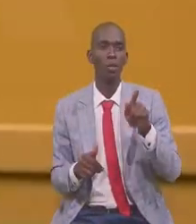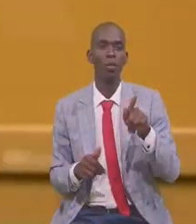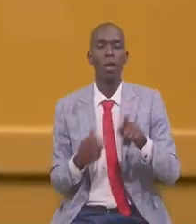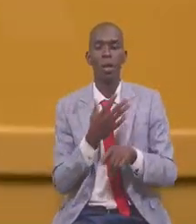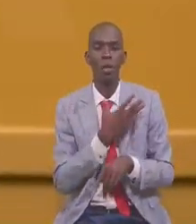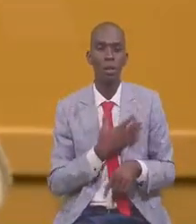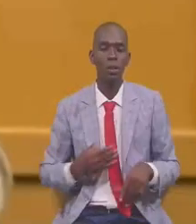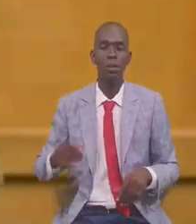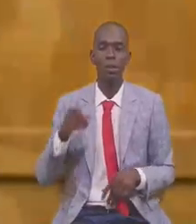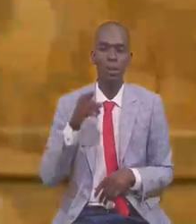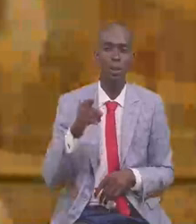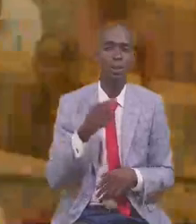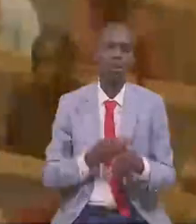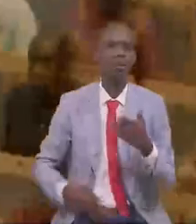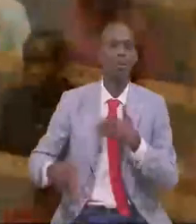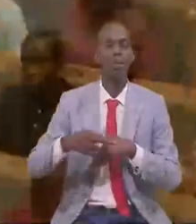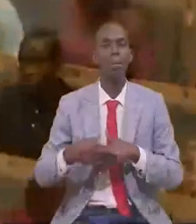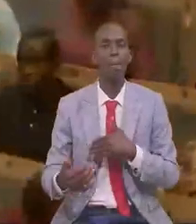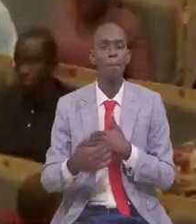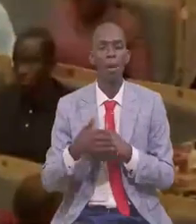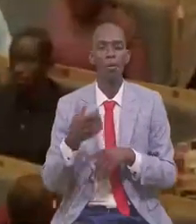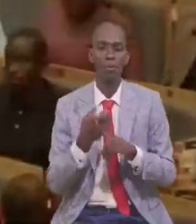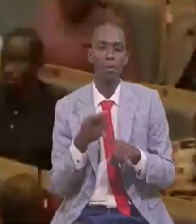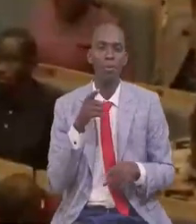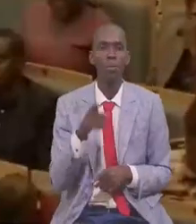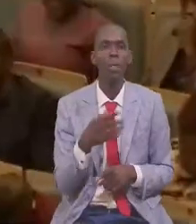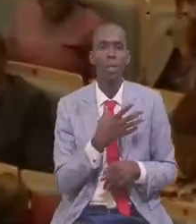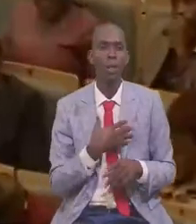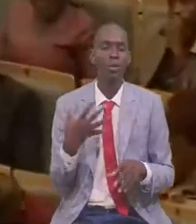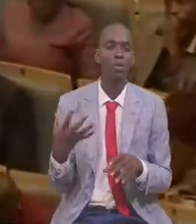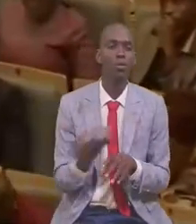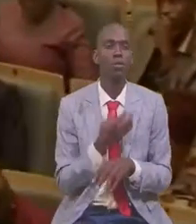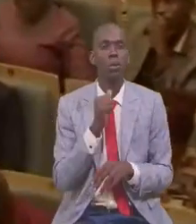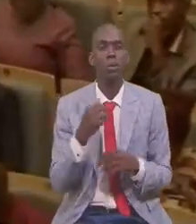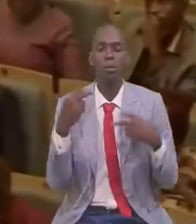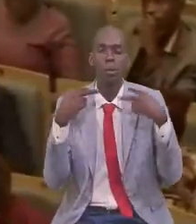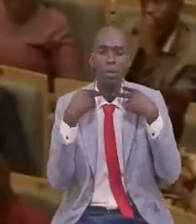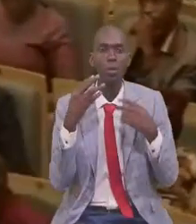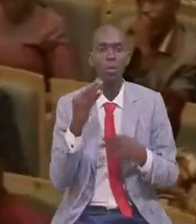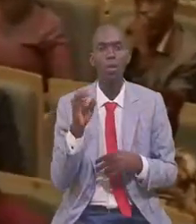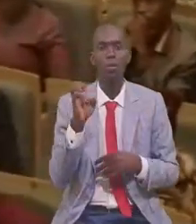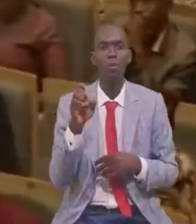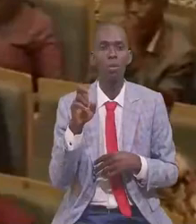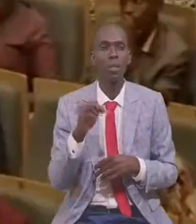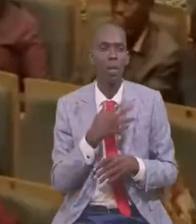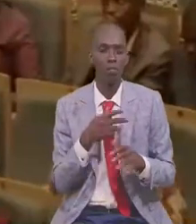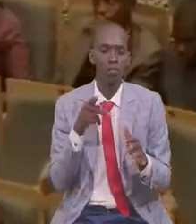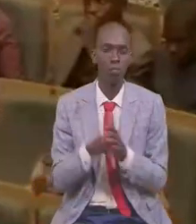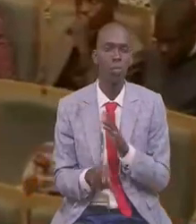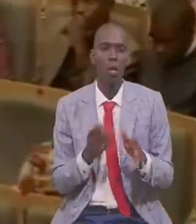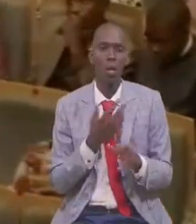Verset 21. Après s'être éloigné d'Élie, il revint prendre une paire de bœufs qu'il offrit en